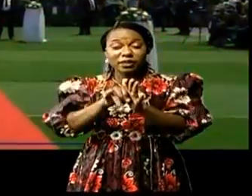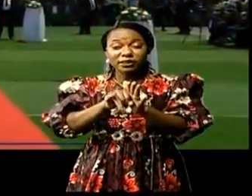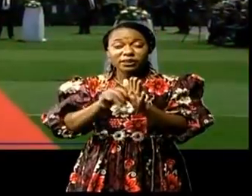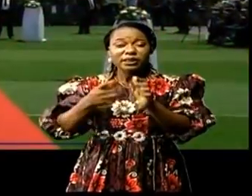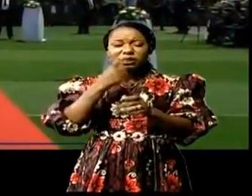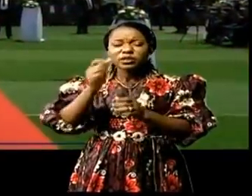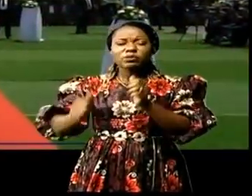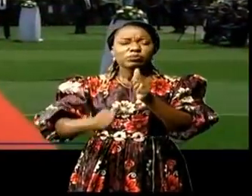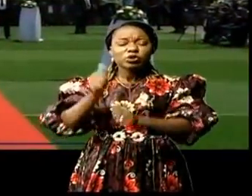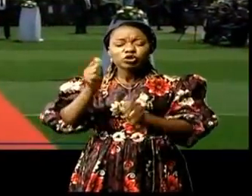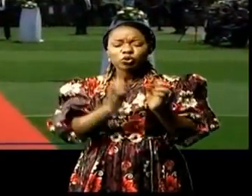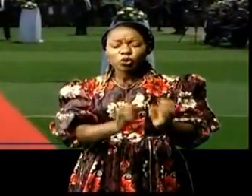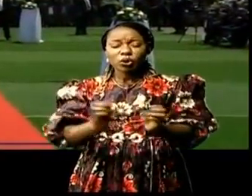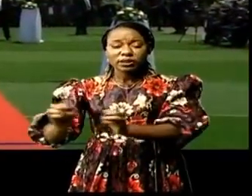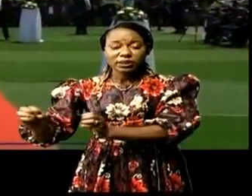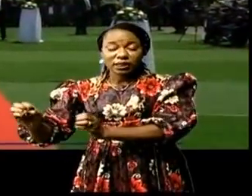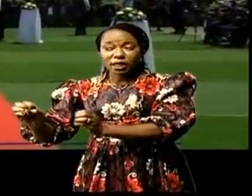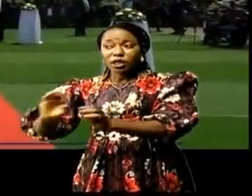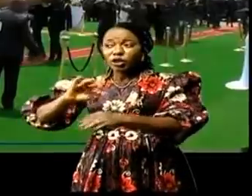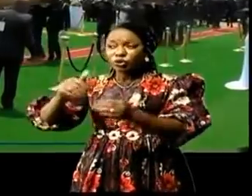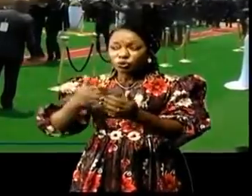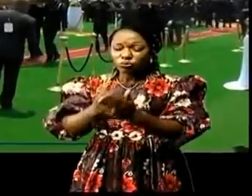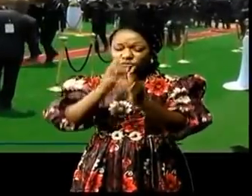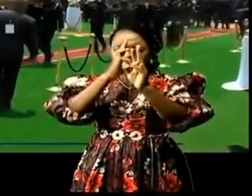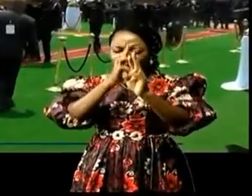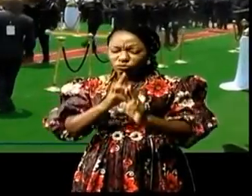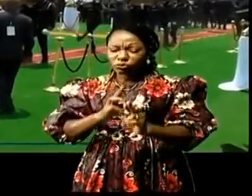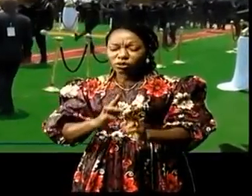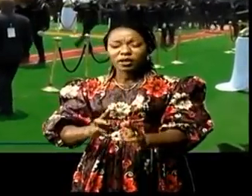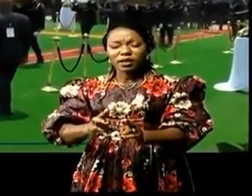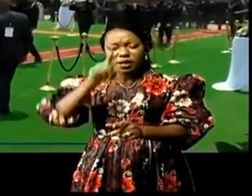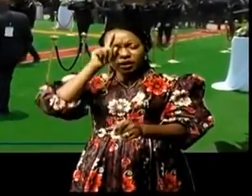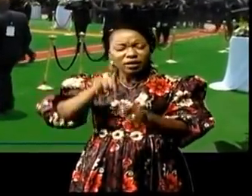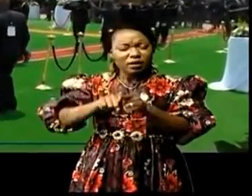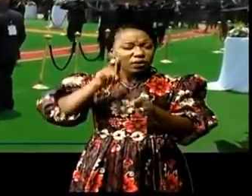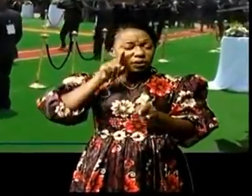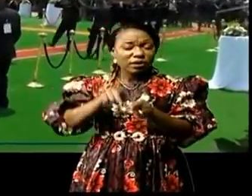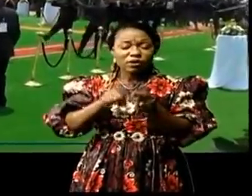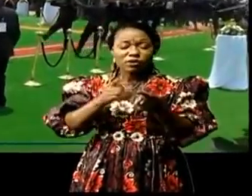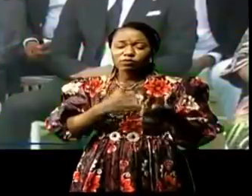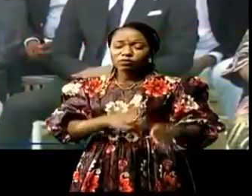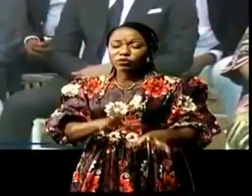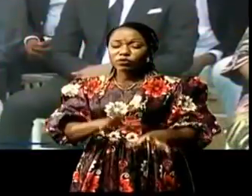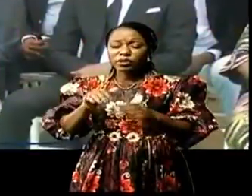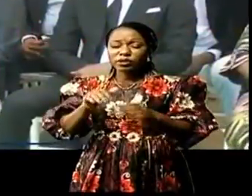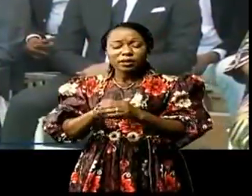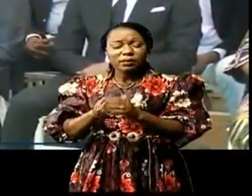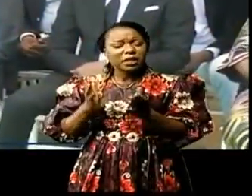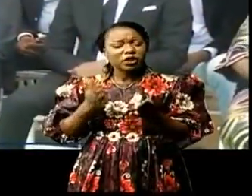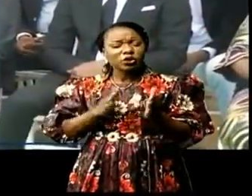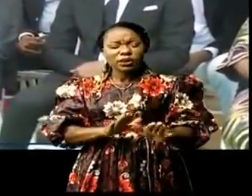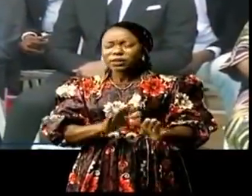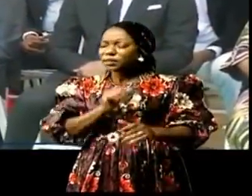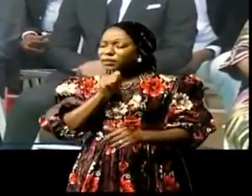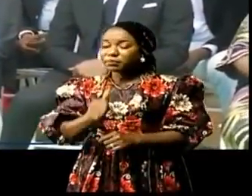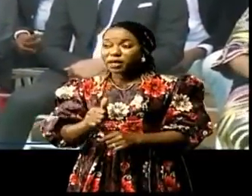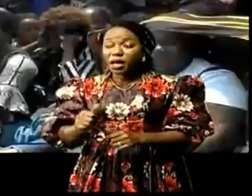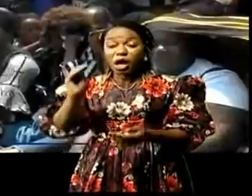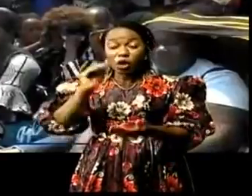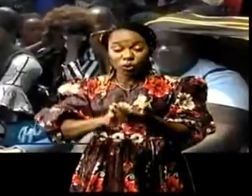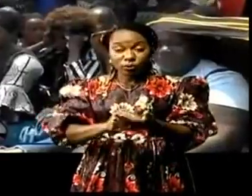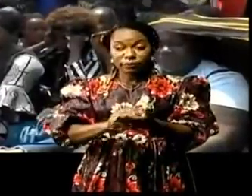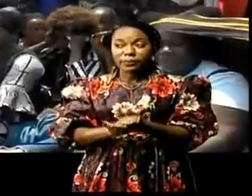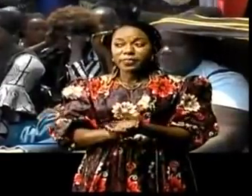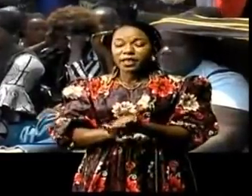promesse, l'organisation des obsèques dignes à ses compatriotes péris dans un drame inattendu. Un autre temps fort de